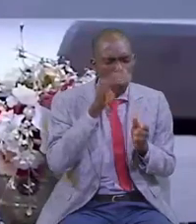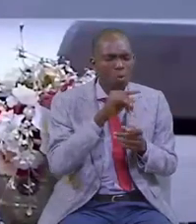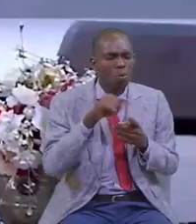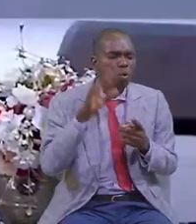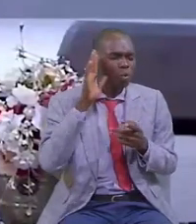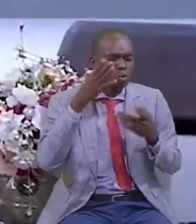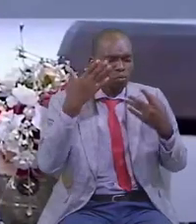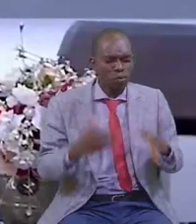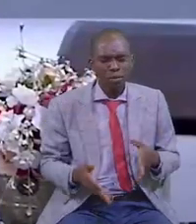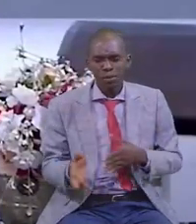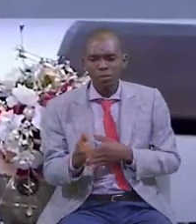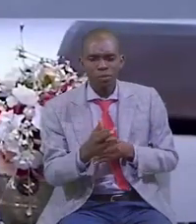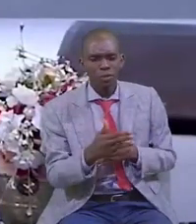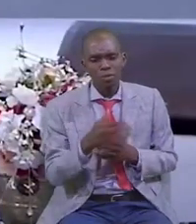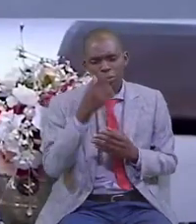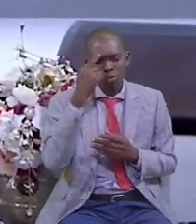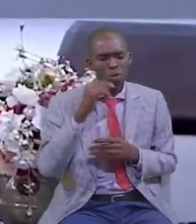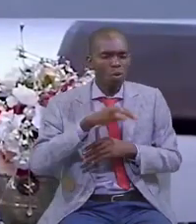Parce que toute la nuit, on n'a pas dormi.